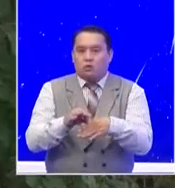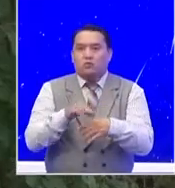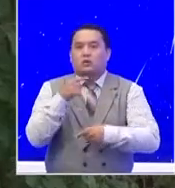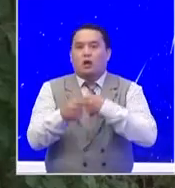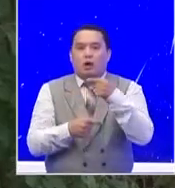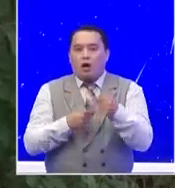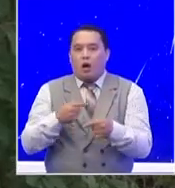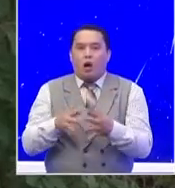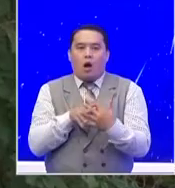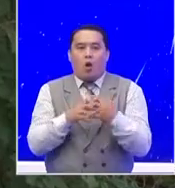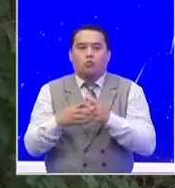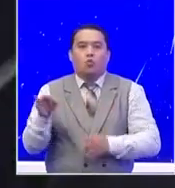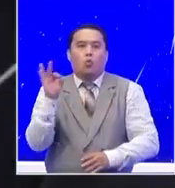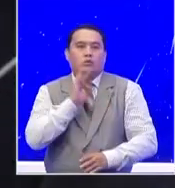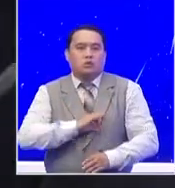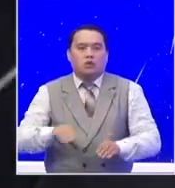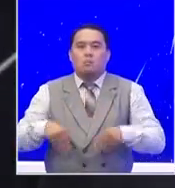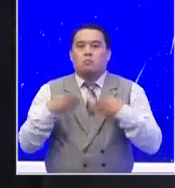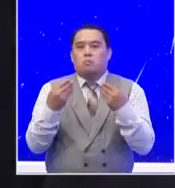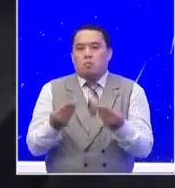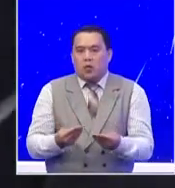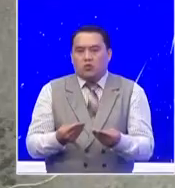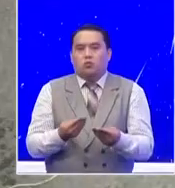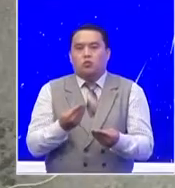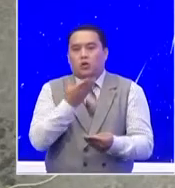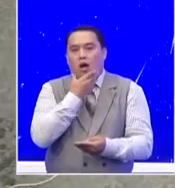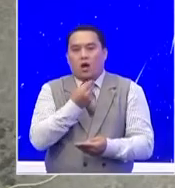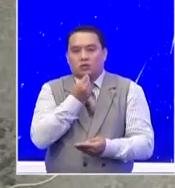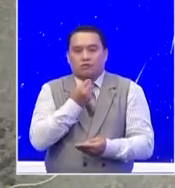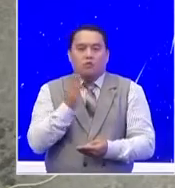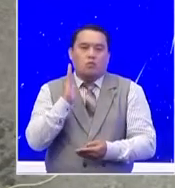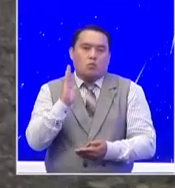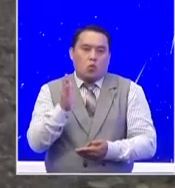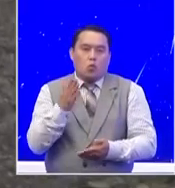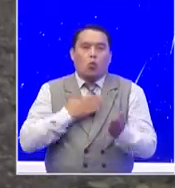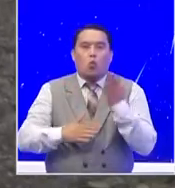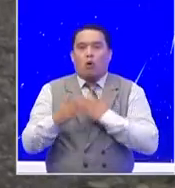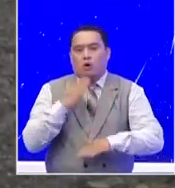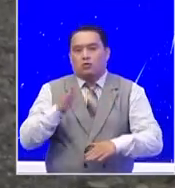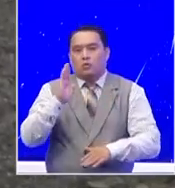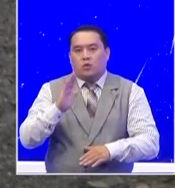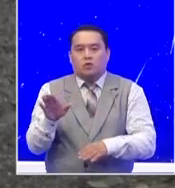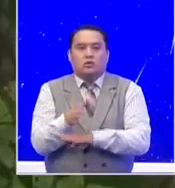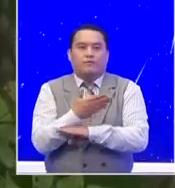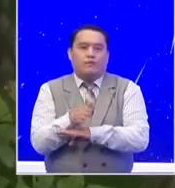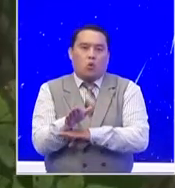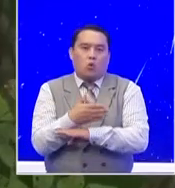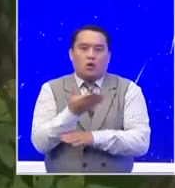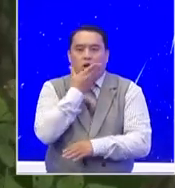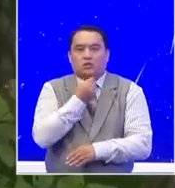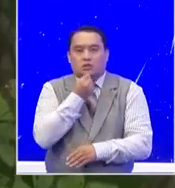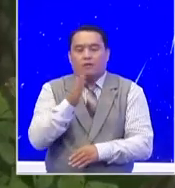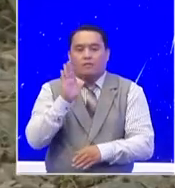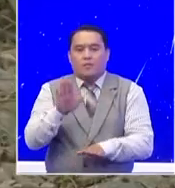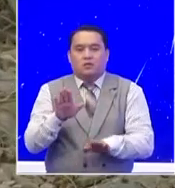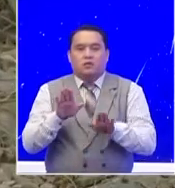дейін ауыл тұрғындарына қолданысқа беріледі. Бітсе, бұл көрікті жер ақсулықтардың көз қуанышы болады, кешкі серуенге орындарына айналады.